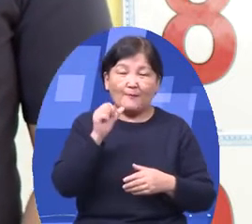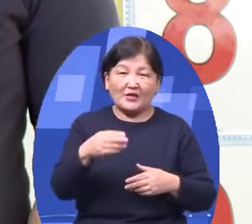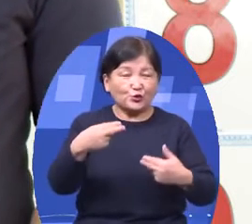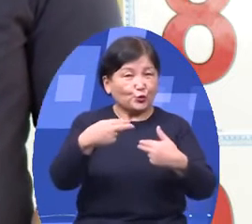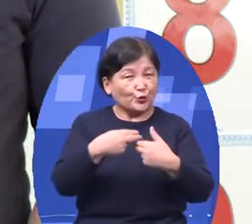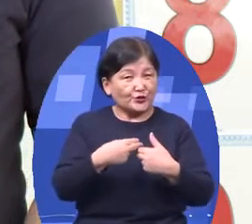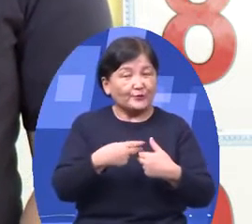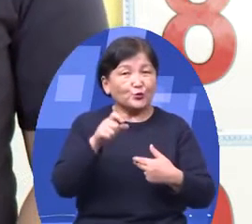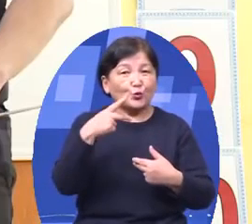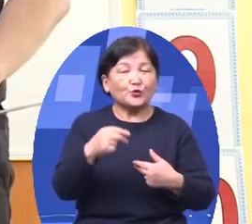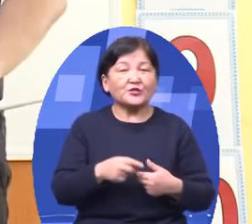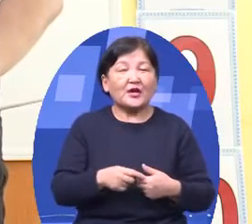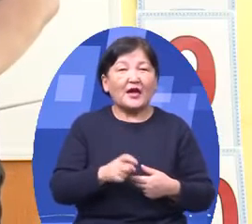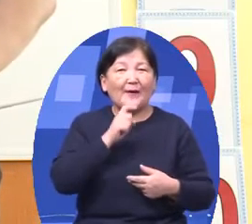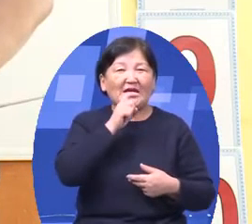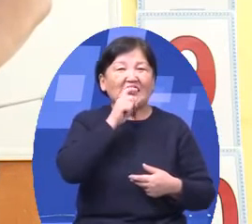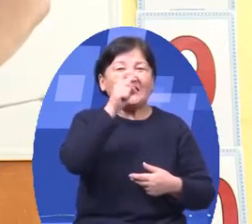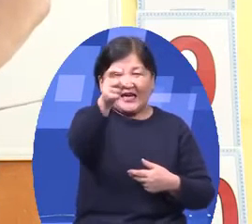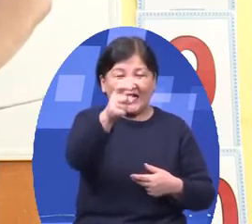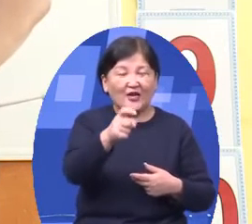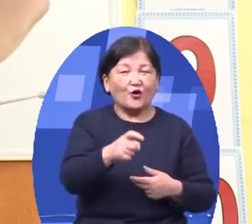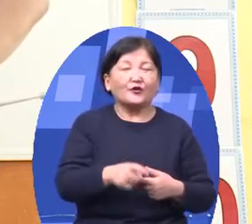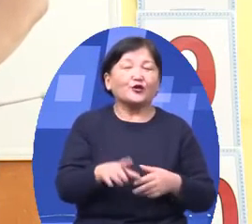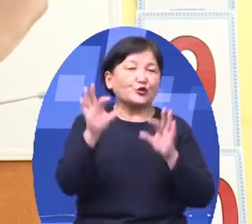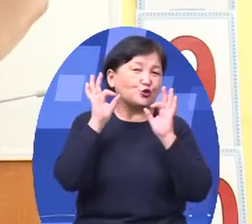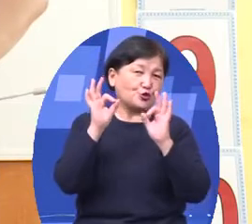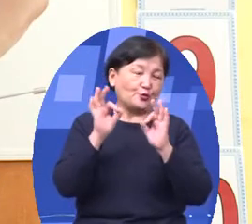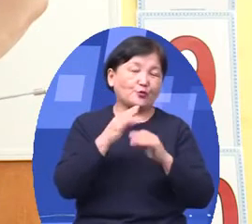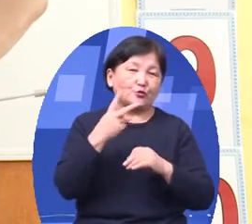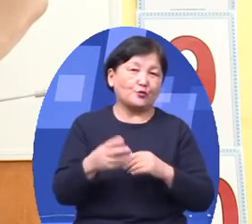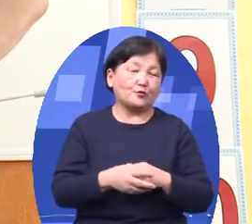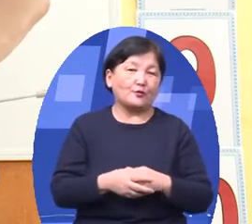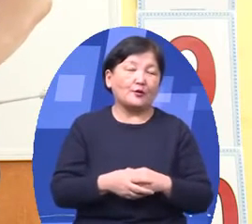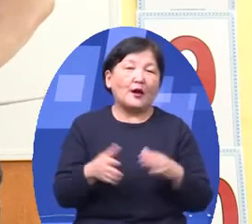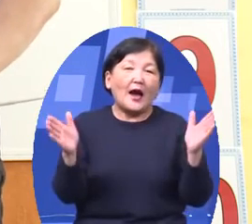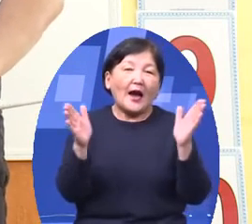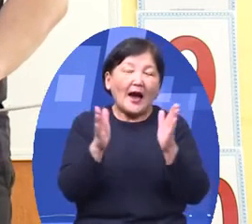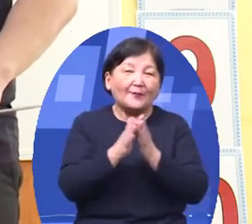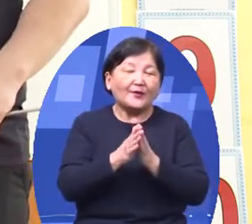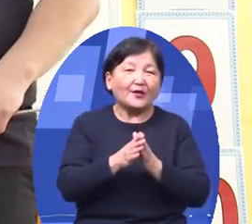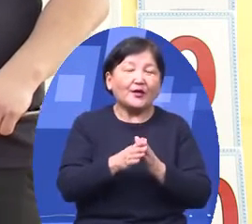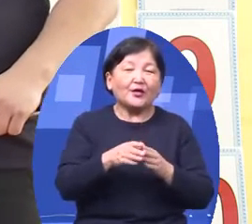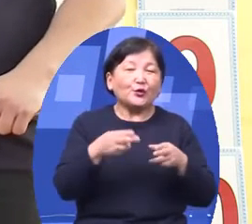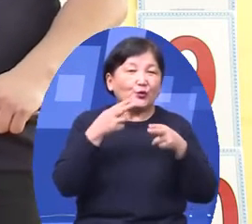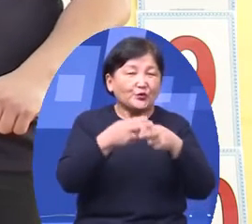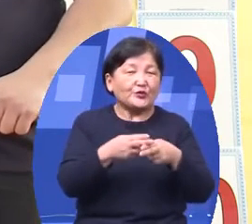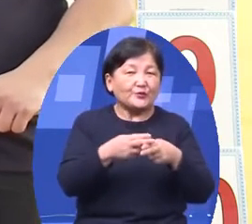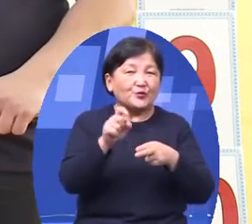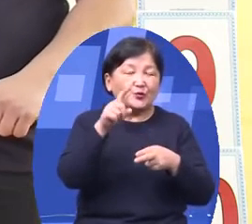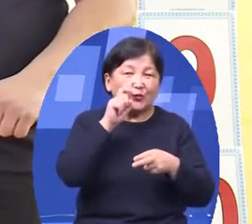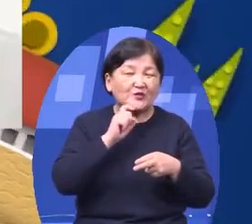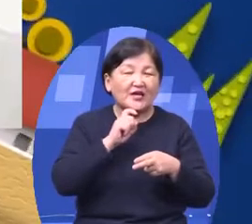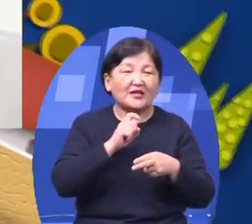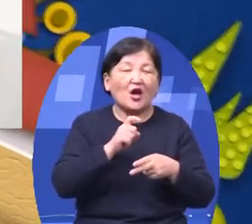Бас тусламж хүсч хамгийн чангаар ойрлох нь маш зөв. За бүгд нэг хамтдаа тусламж хүсч ойрлж үзье